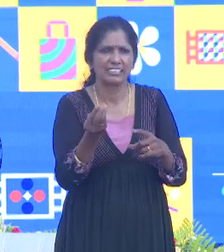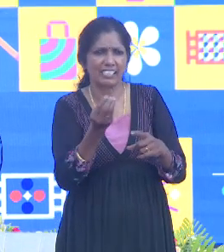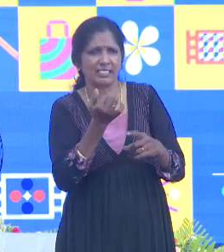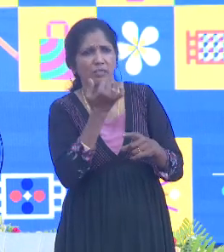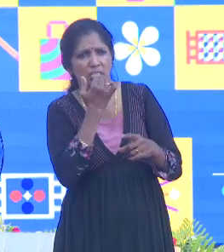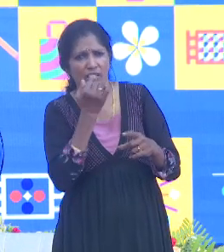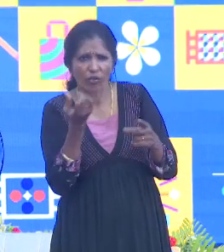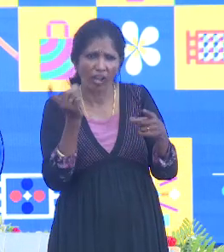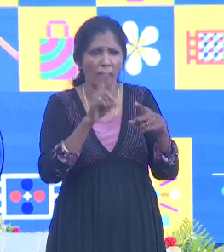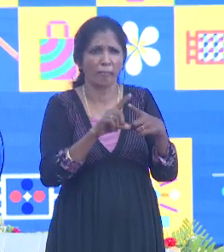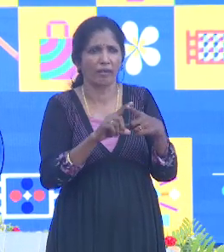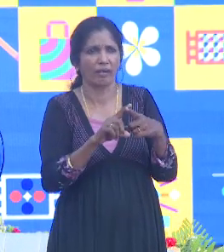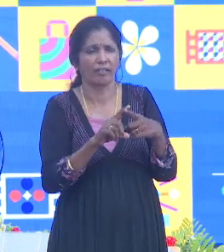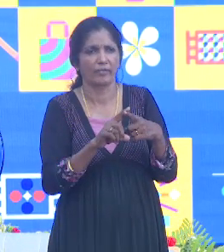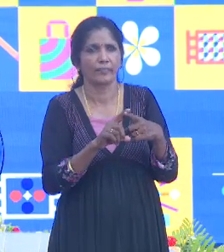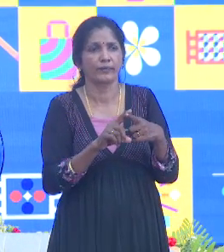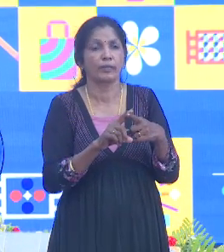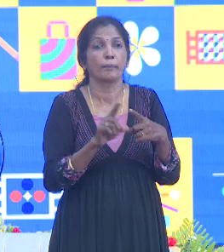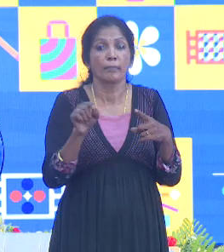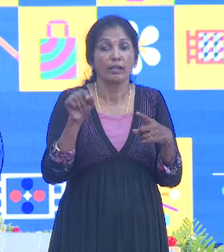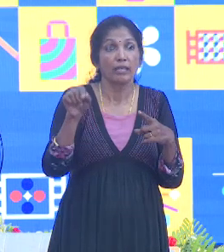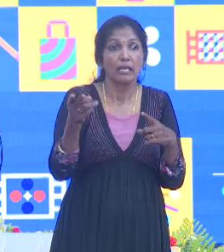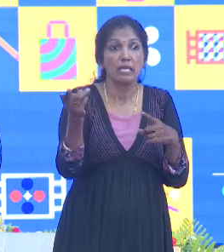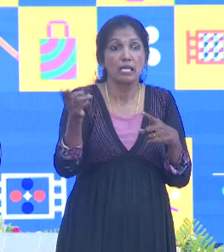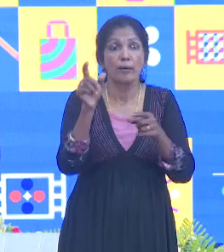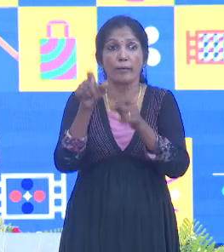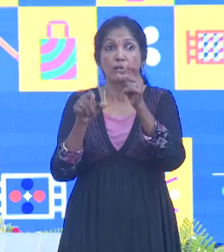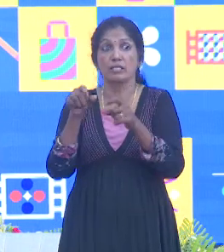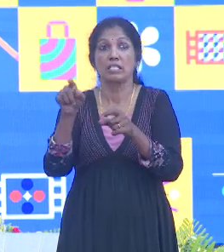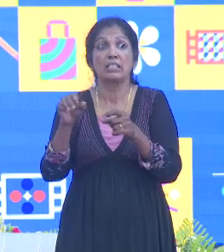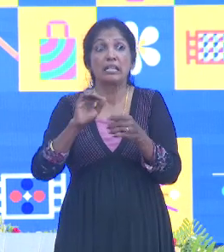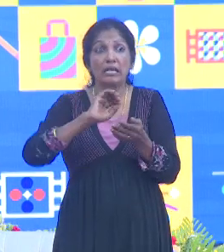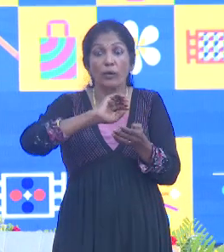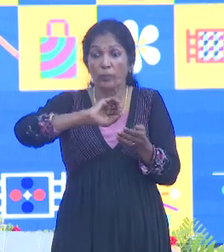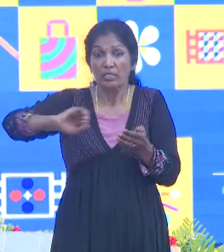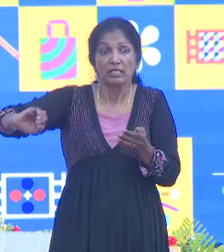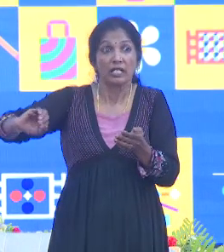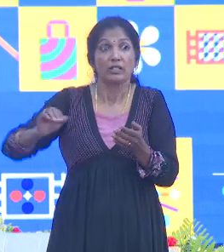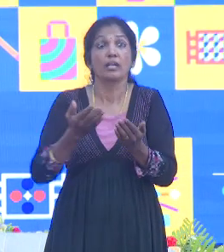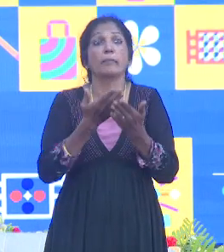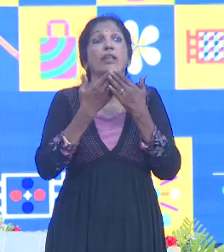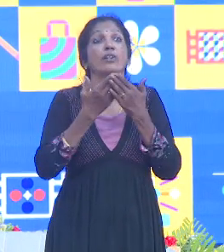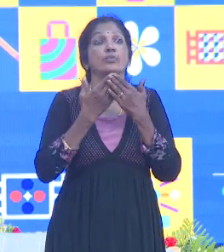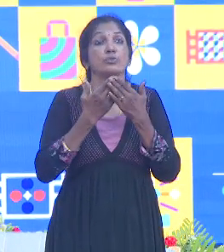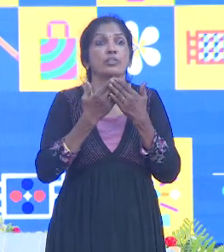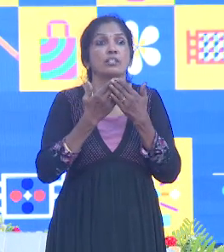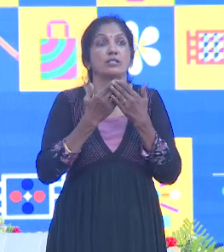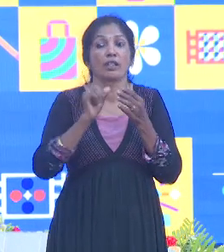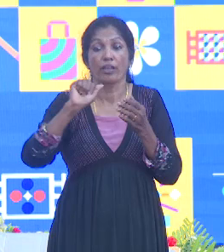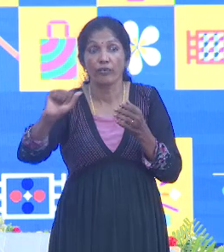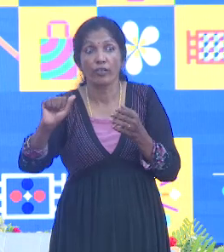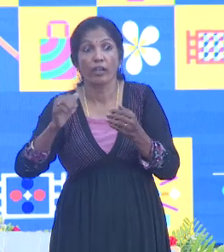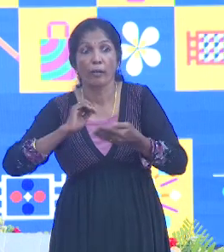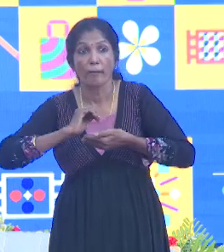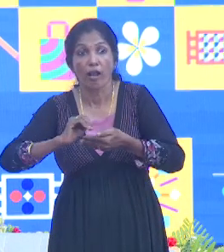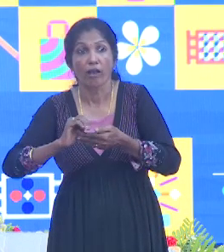തട്ടിയിട്ടുണ്ടെങ്കിലും ആ കുടികിടപ്പുകാരന് നിഷേധിക്കപ്പെട്ട വിദ്യാഭ്യാസം അവൻ്റെ മക്കൾക്ക്